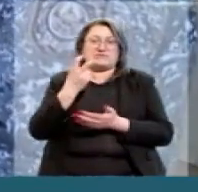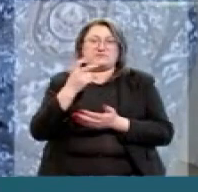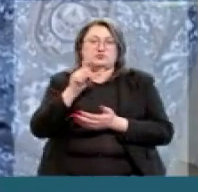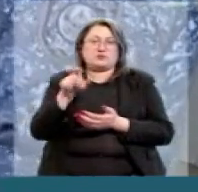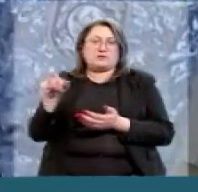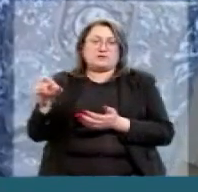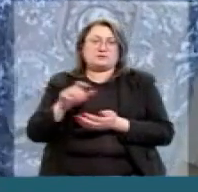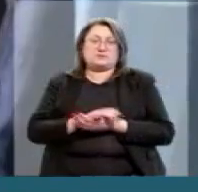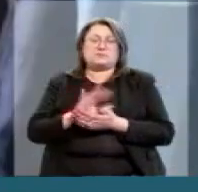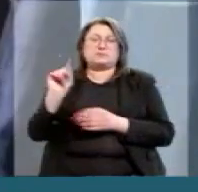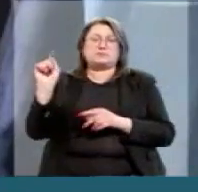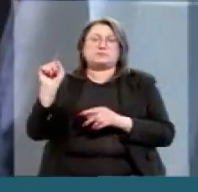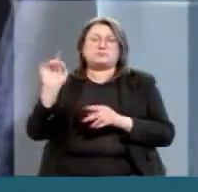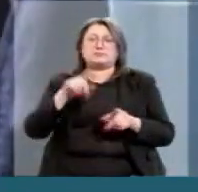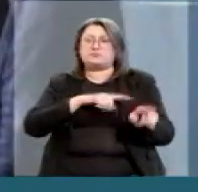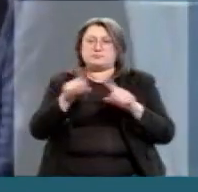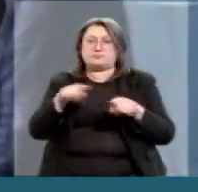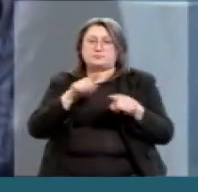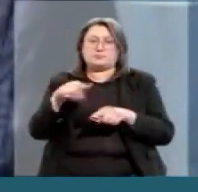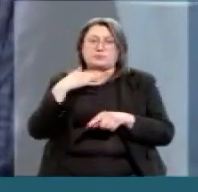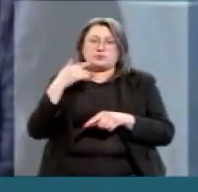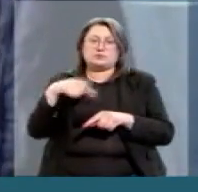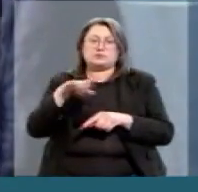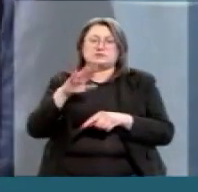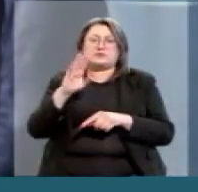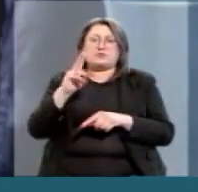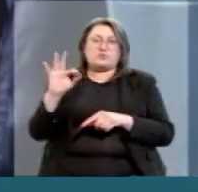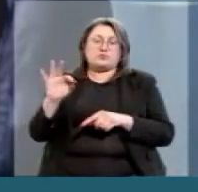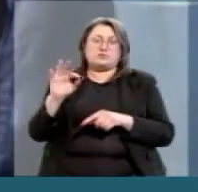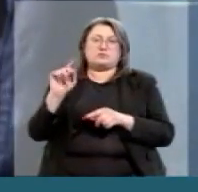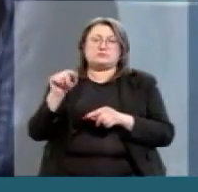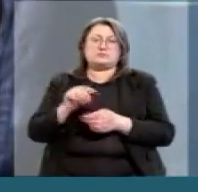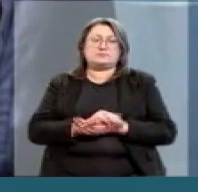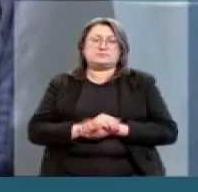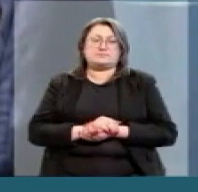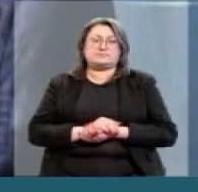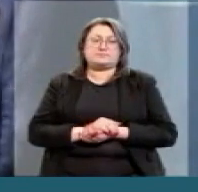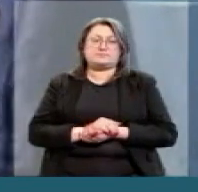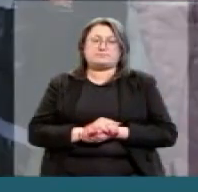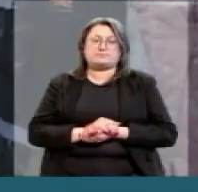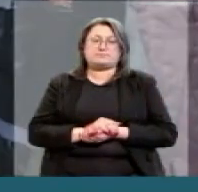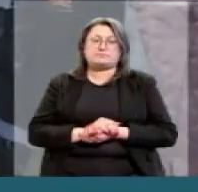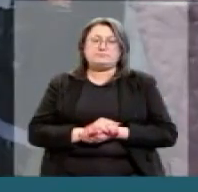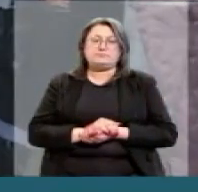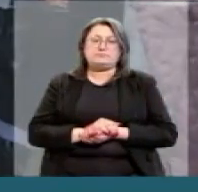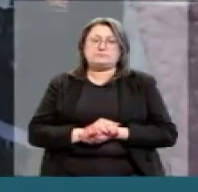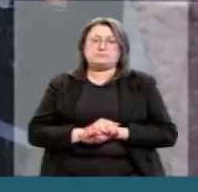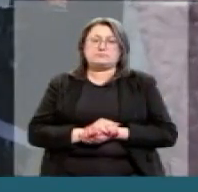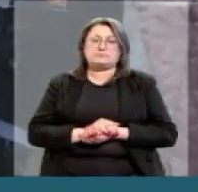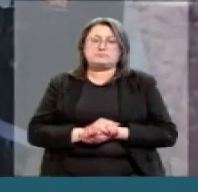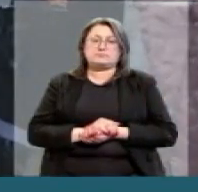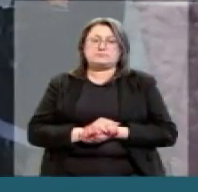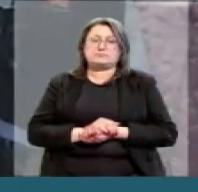Тіпті оңтүстіктен де ауысқандар бар дейді Олжас Бекмағамбетов. 8 жылдан аса жұмыс істеп келе жатқан қызметкер мекемеде тұрақты